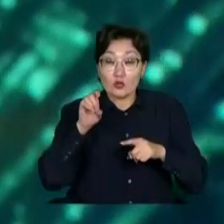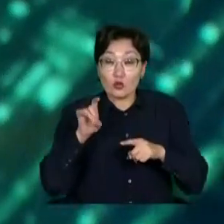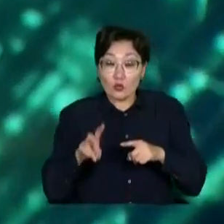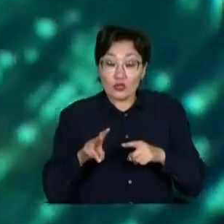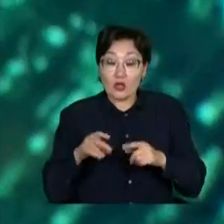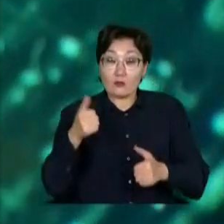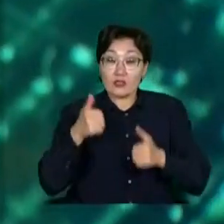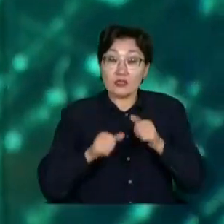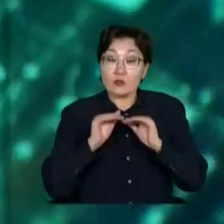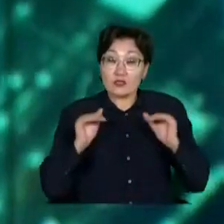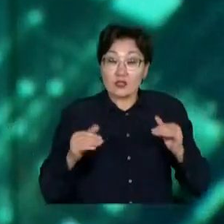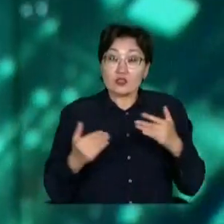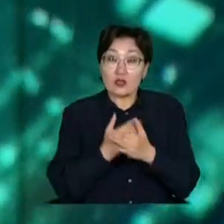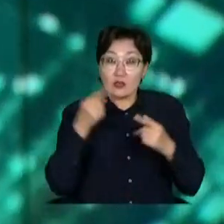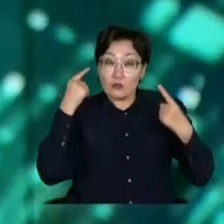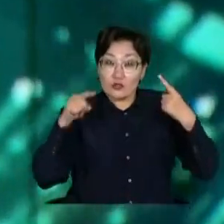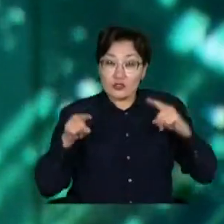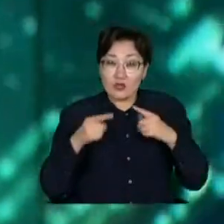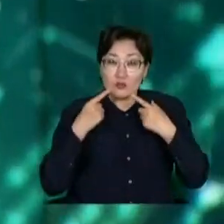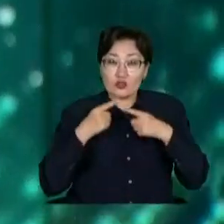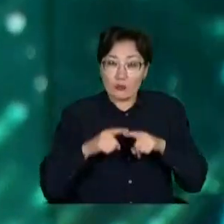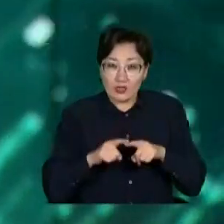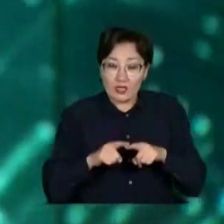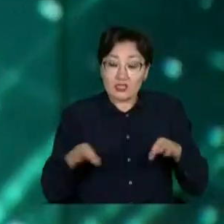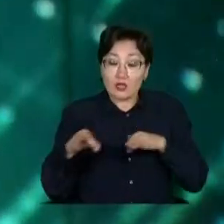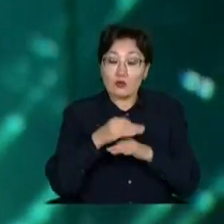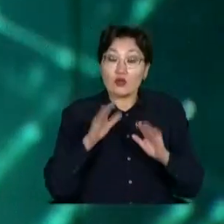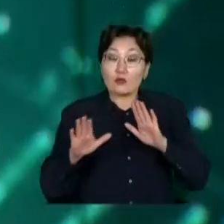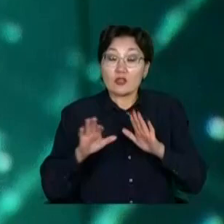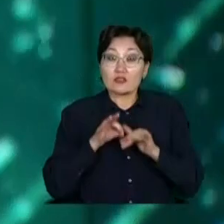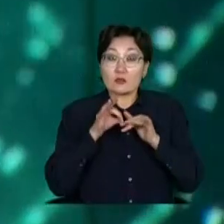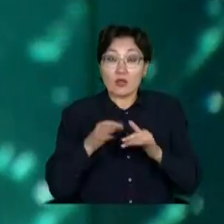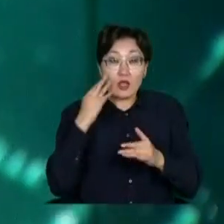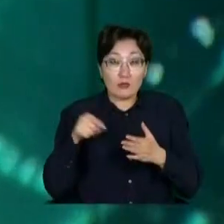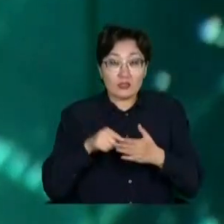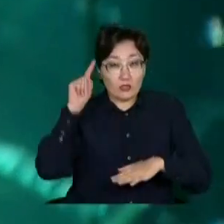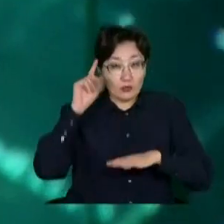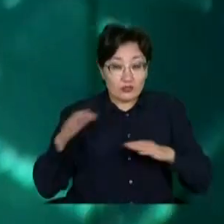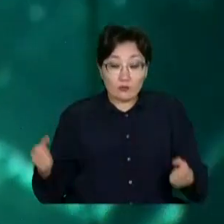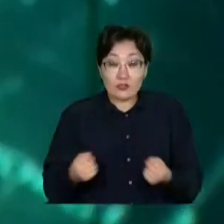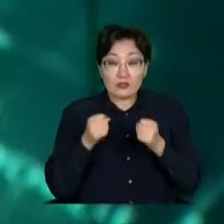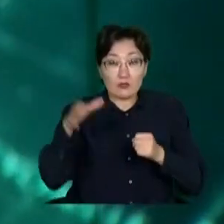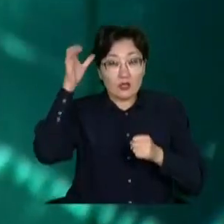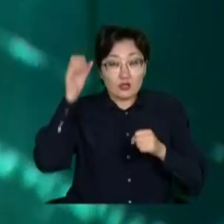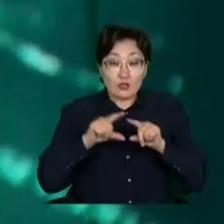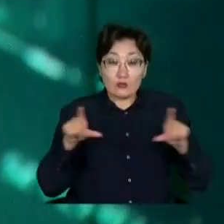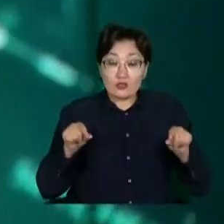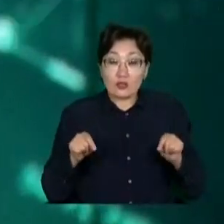байқауымен қатар оқушылардың инновациялық жобаларының көрмесі өтіп жатыр. Алматы қаласы әкімдігінің мұрындық болуымен қалалық білім басқармасы мен